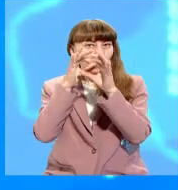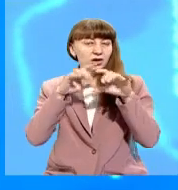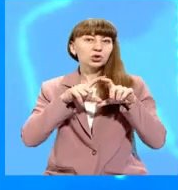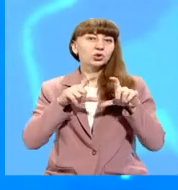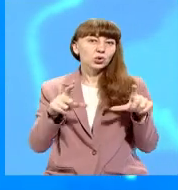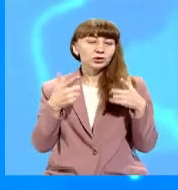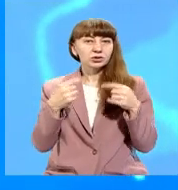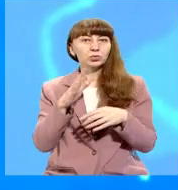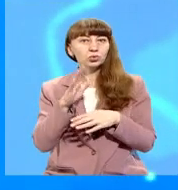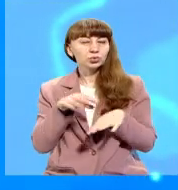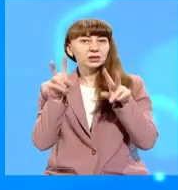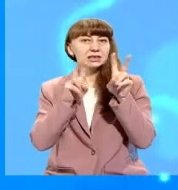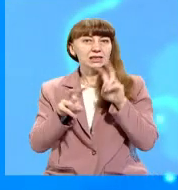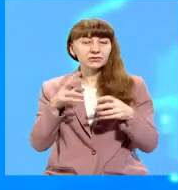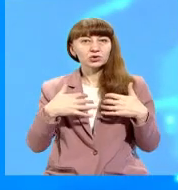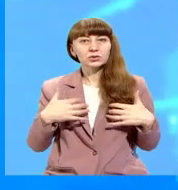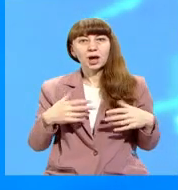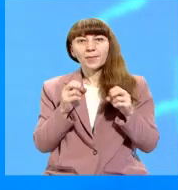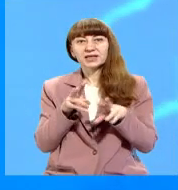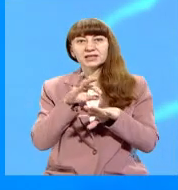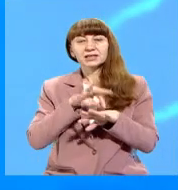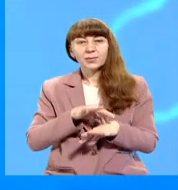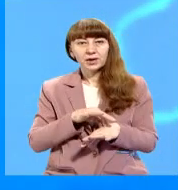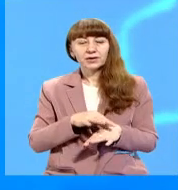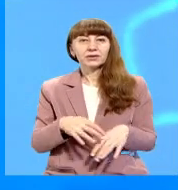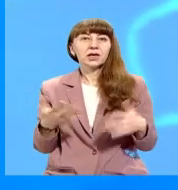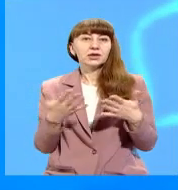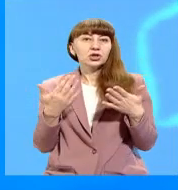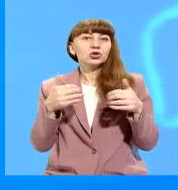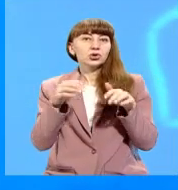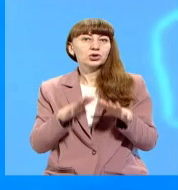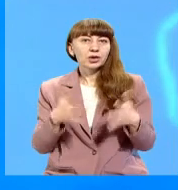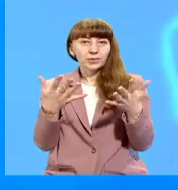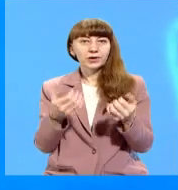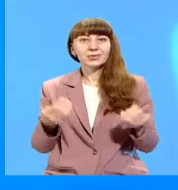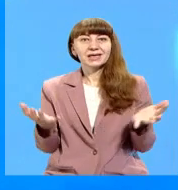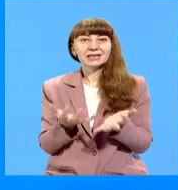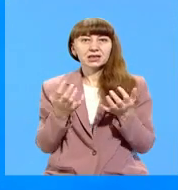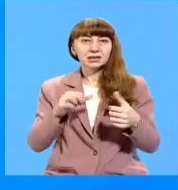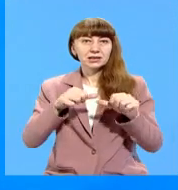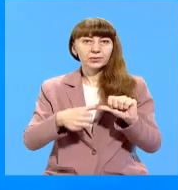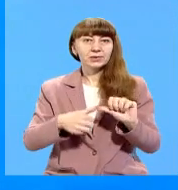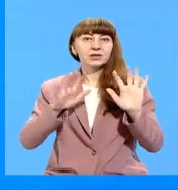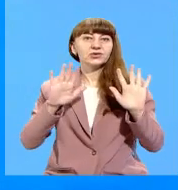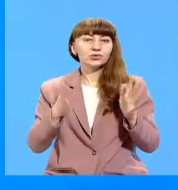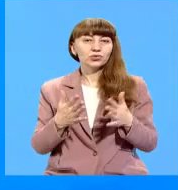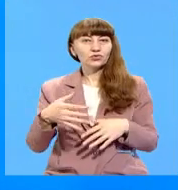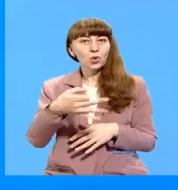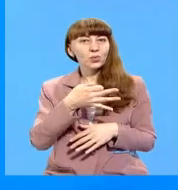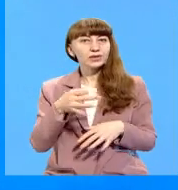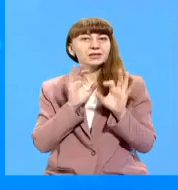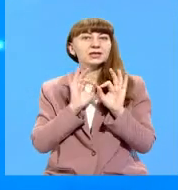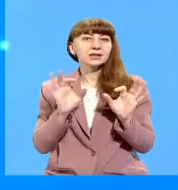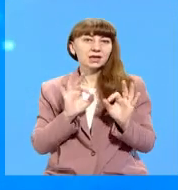исследовать животных на особо опасные заболевания Какие ещё меры предпримут для сохранения стабильной эпизоотической ситуации в области